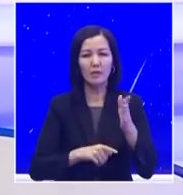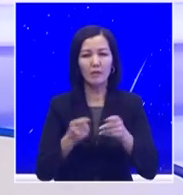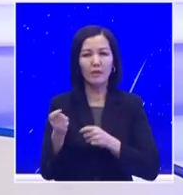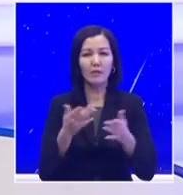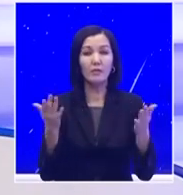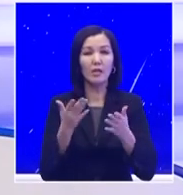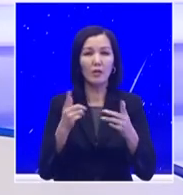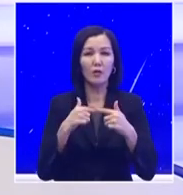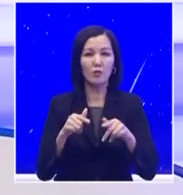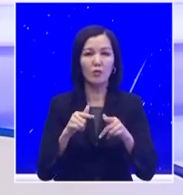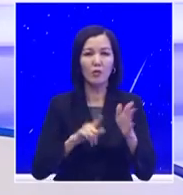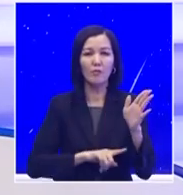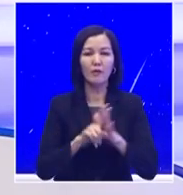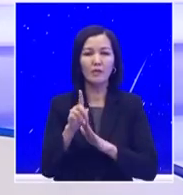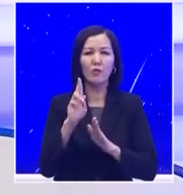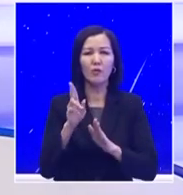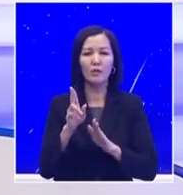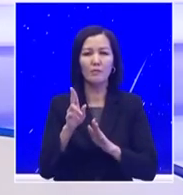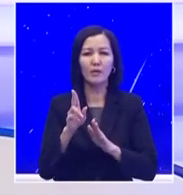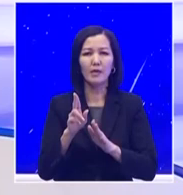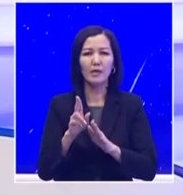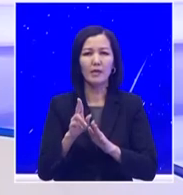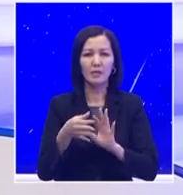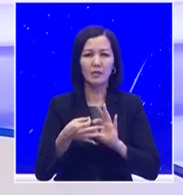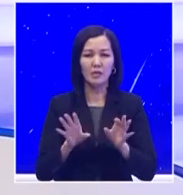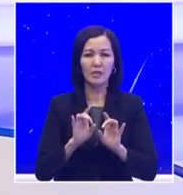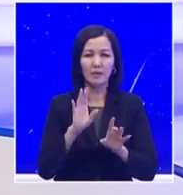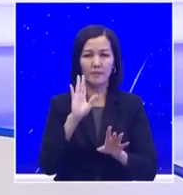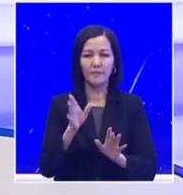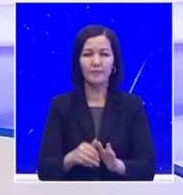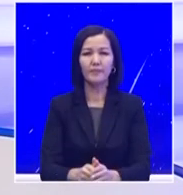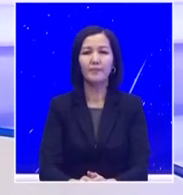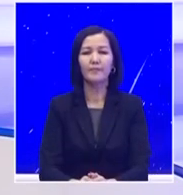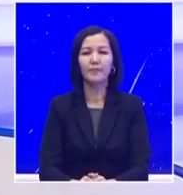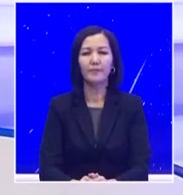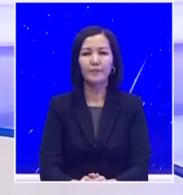басқарма қалай құрылды, бастауында кімдер тұрды? Әмина Құдайберген зерттеп көрді.